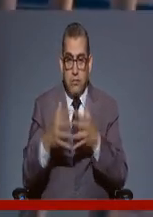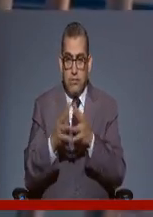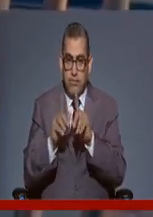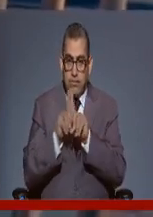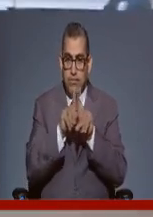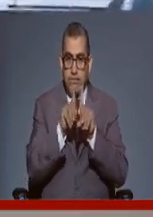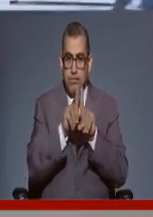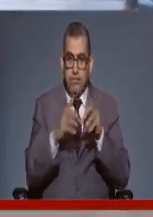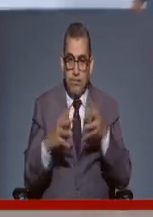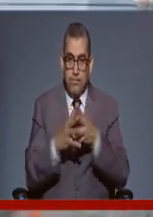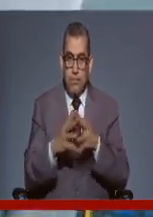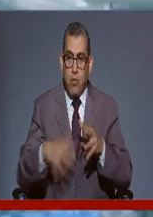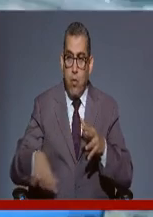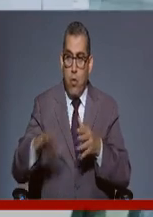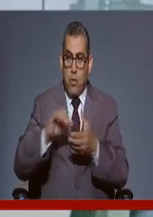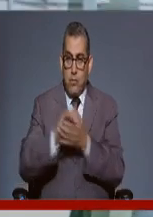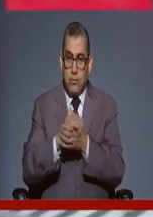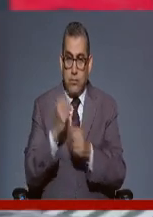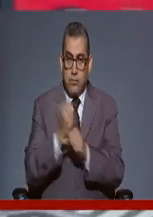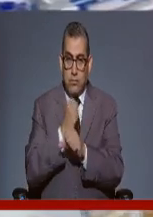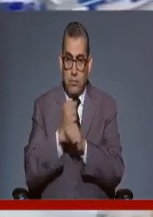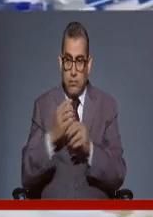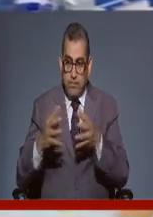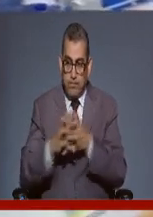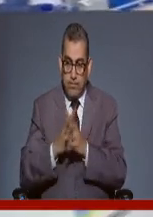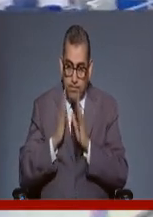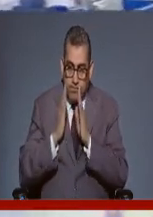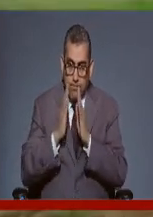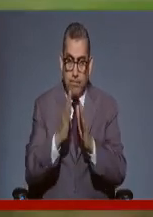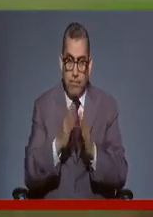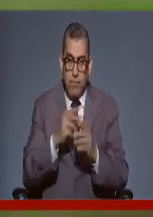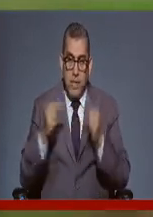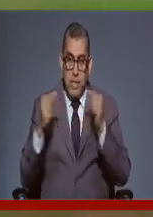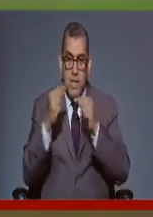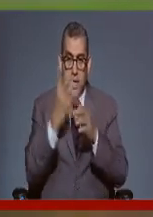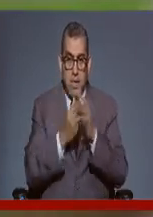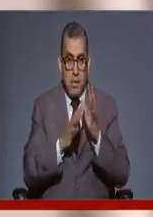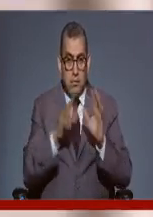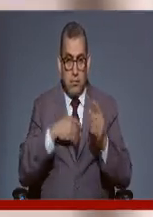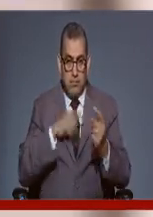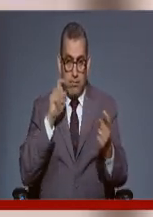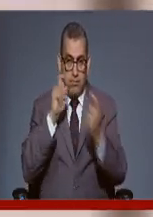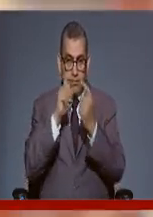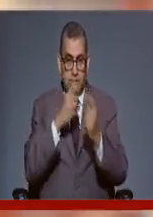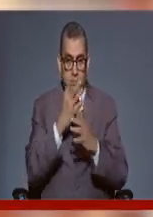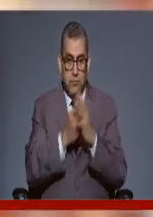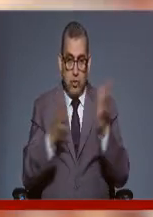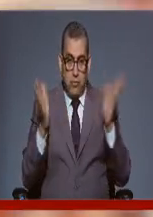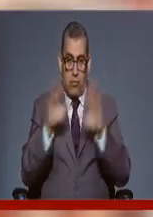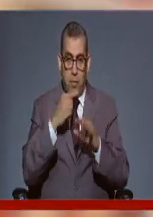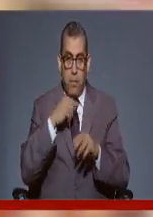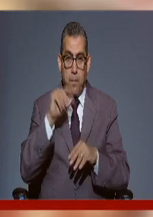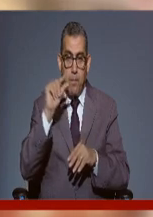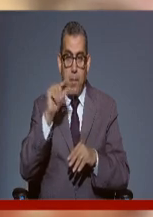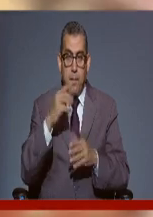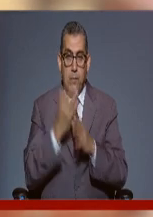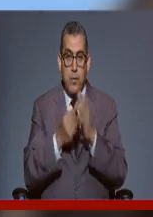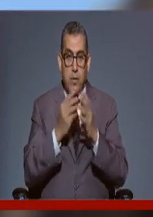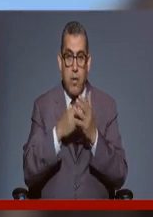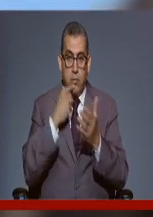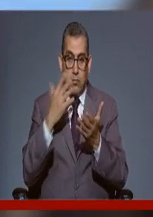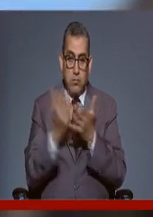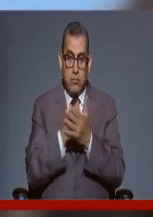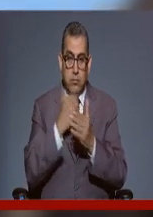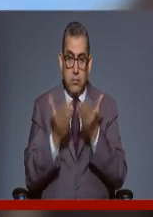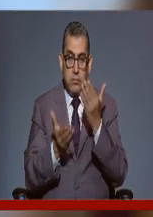نوحد قدراتنا ومجهودتنا ونواجه تحديات الزياده السكانيه علشان نقدر ننفذ برنامج سكاني يقدر يحقق